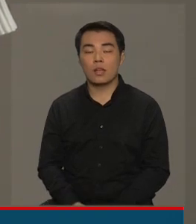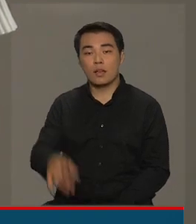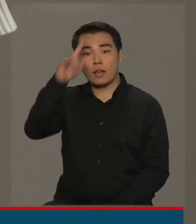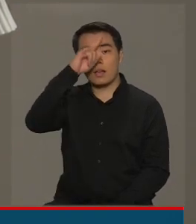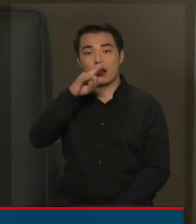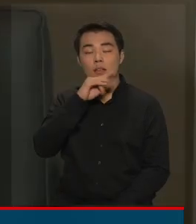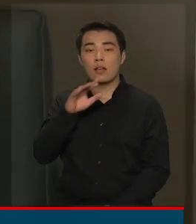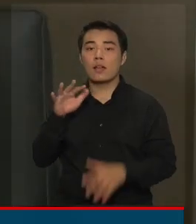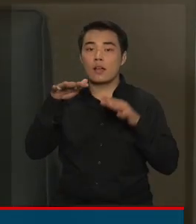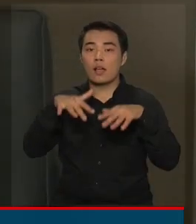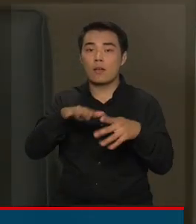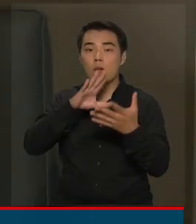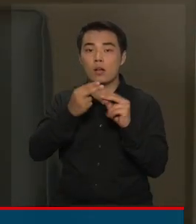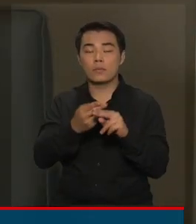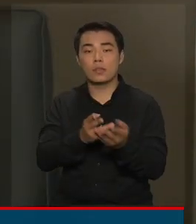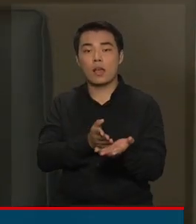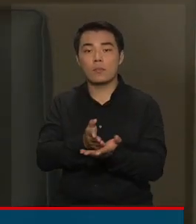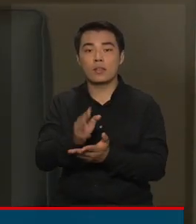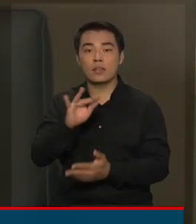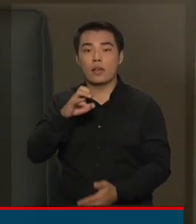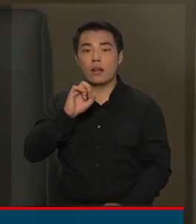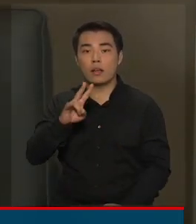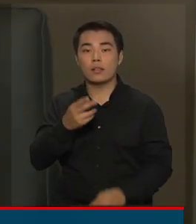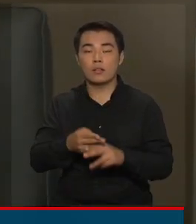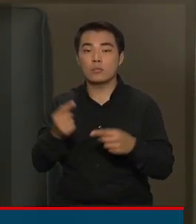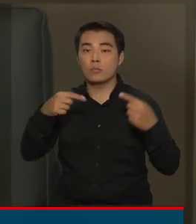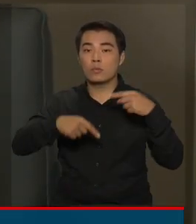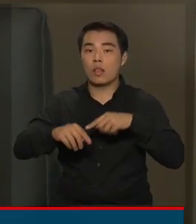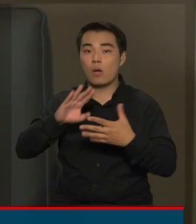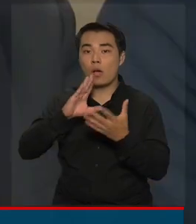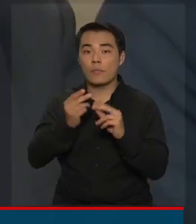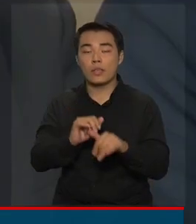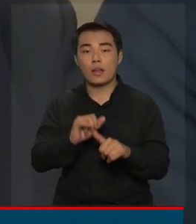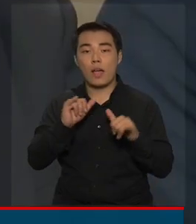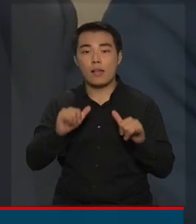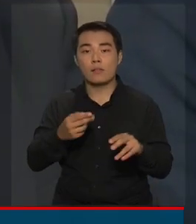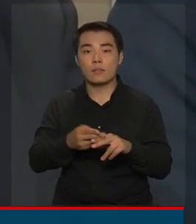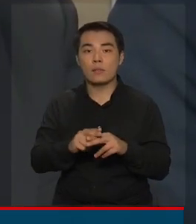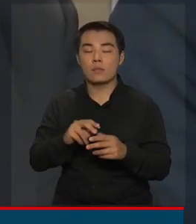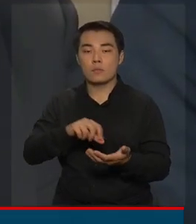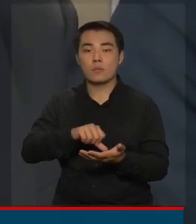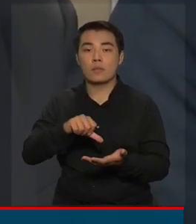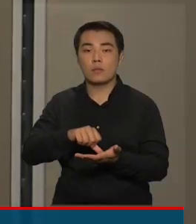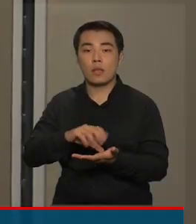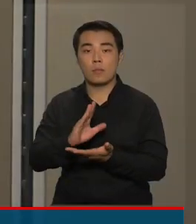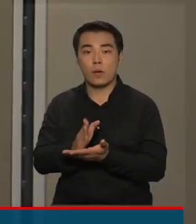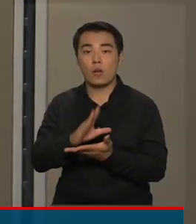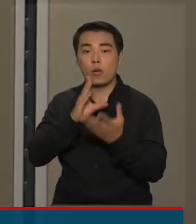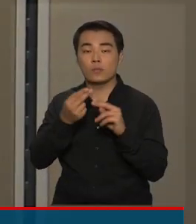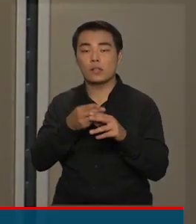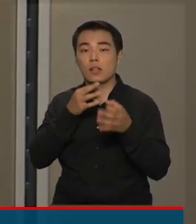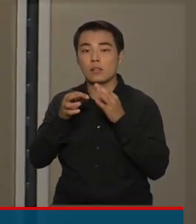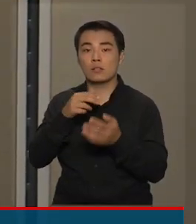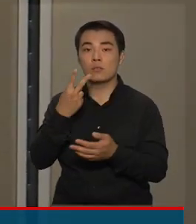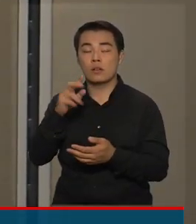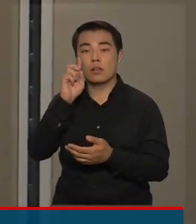Қазақстан Каспий теңіз аймағындағы стратегиялық серіктесі Иранмен екі жақты қарым-қатынастарды нығайтуға қашанда мүдделі. Келіссөз барысында екі ел